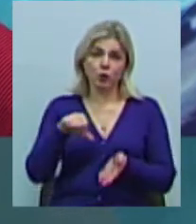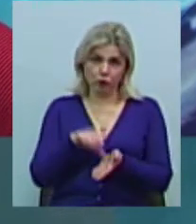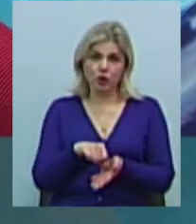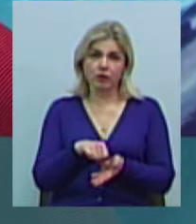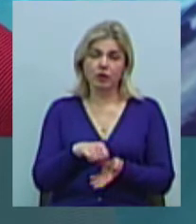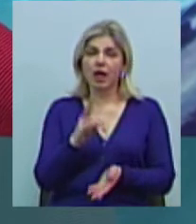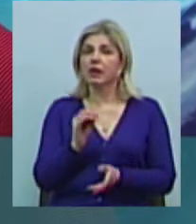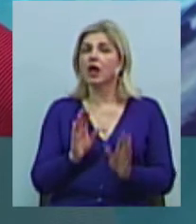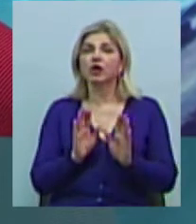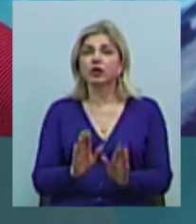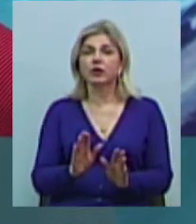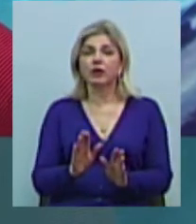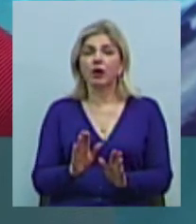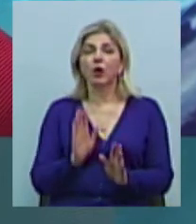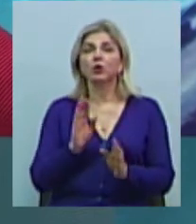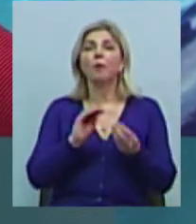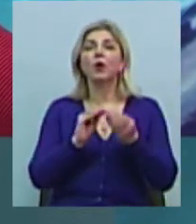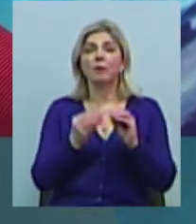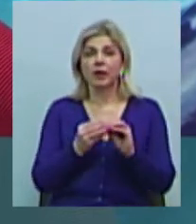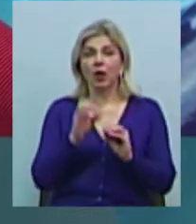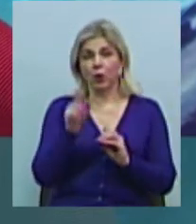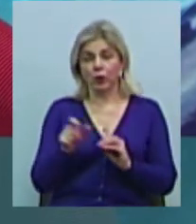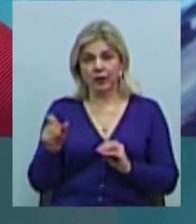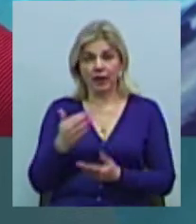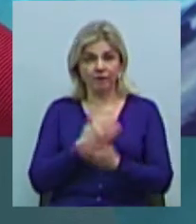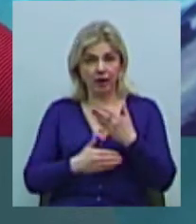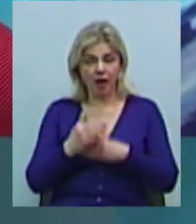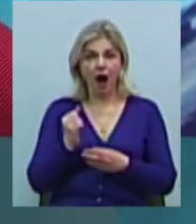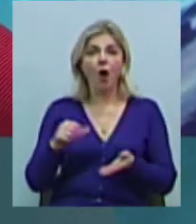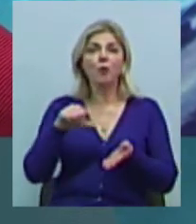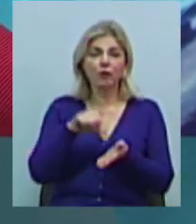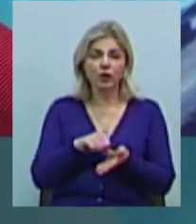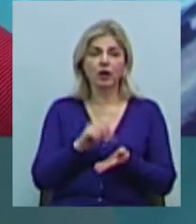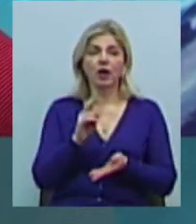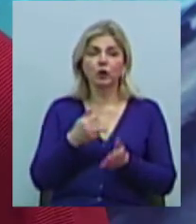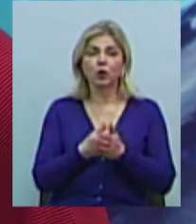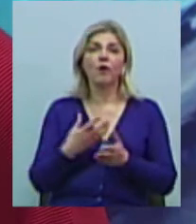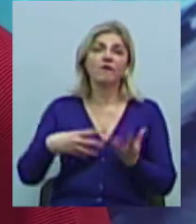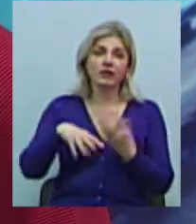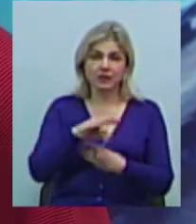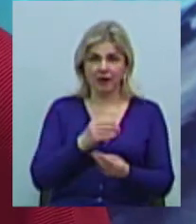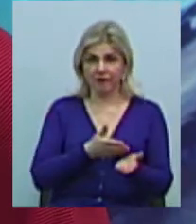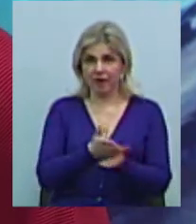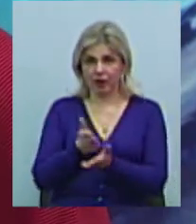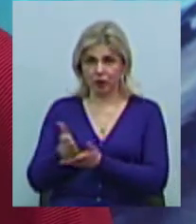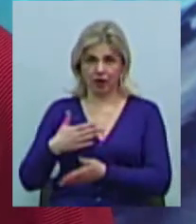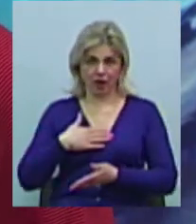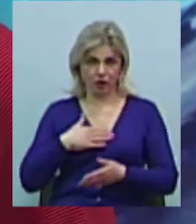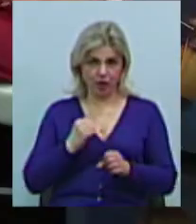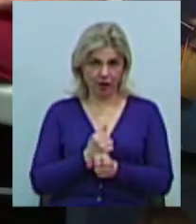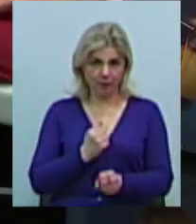долучаються не лише до проблем людей з інвалідністю, а долучаються до всіх векторів нашої діяльності